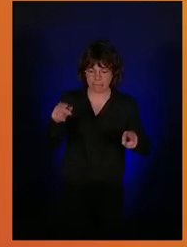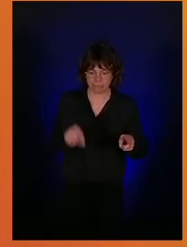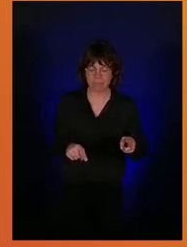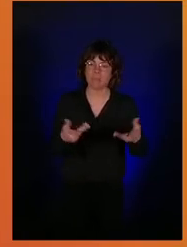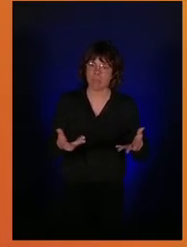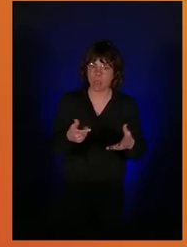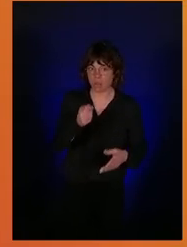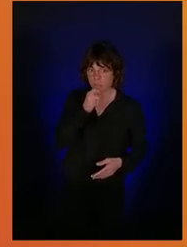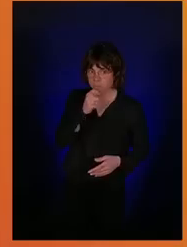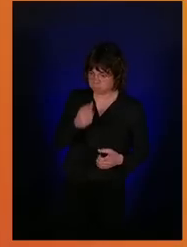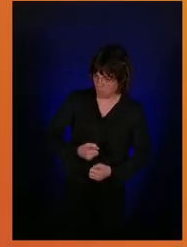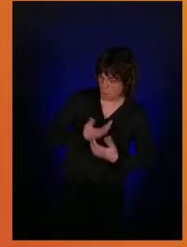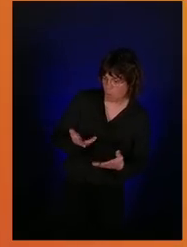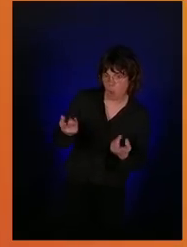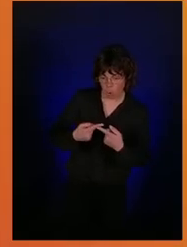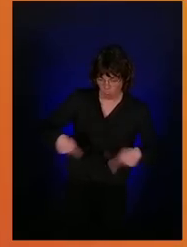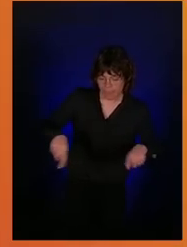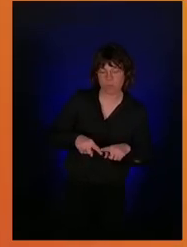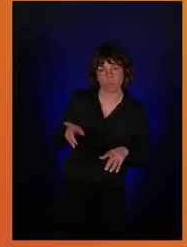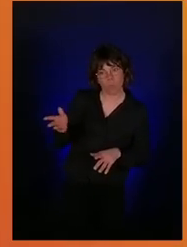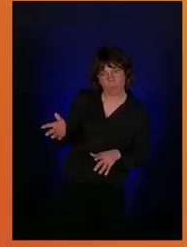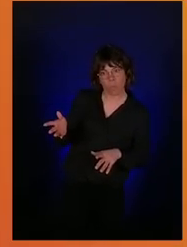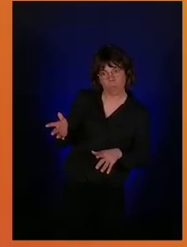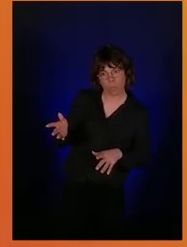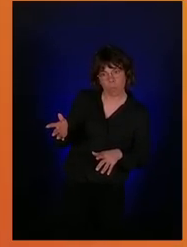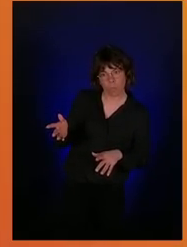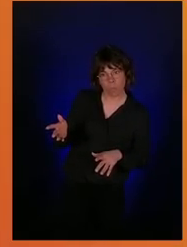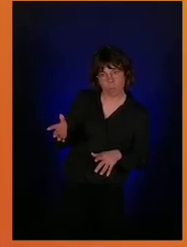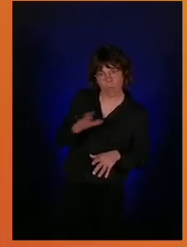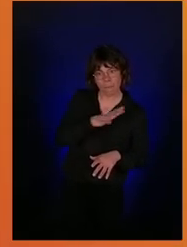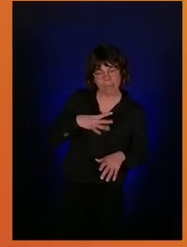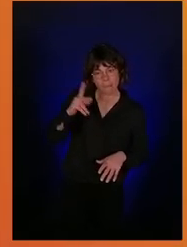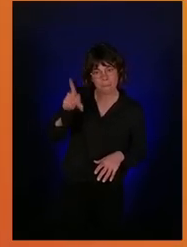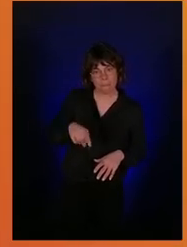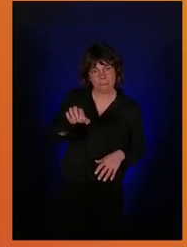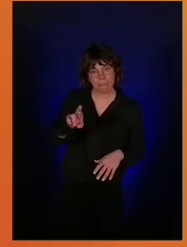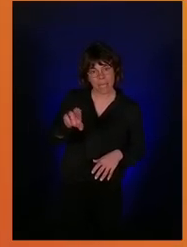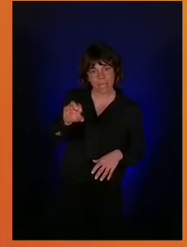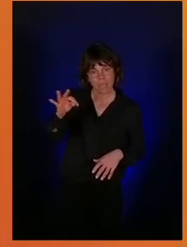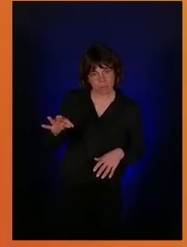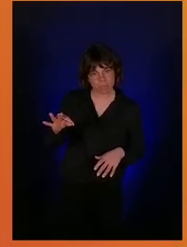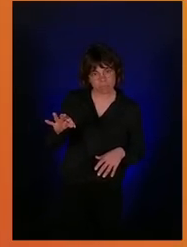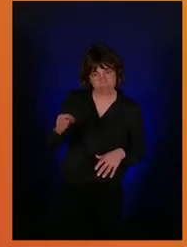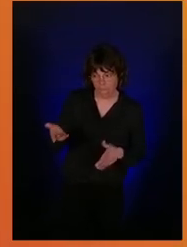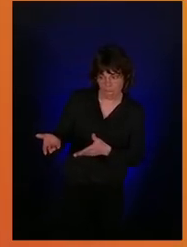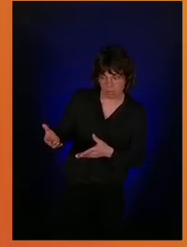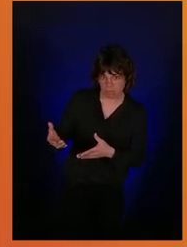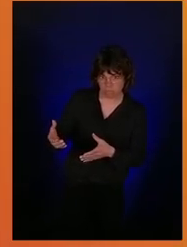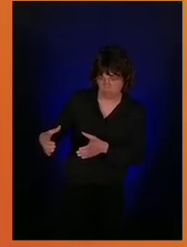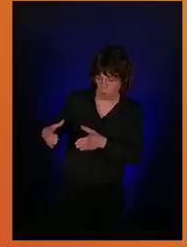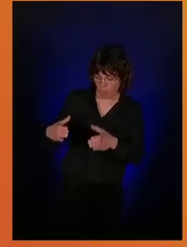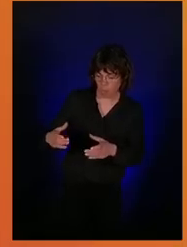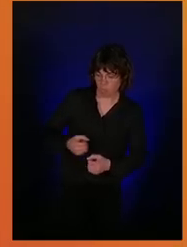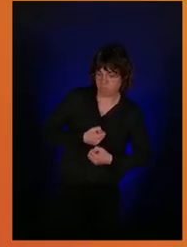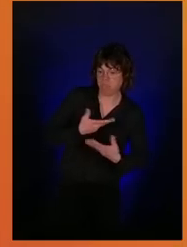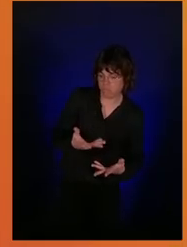donner la parole à la commission et plus particulièrement à Catherine Perret qui va répondre au nom de la commission aux nombreuses questions qui ont